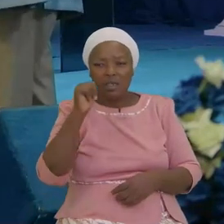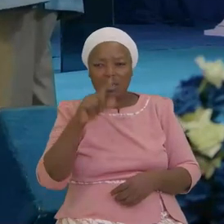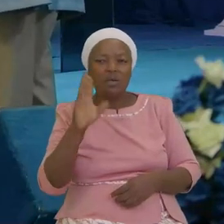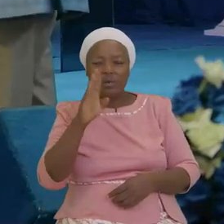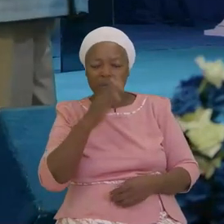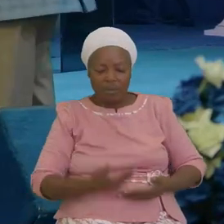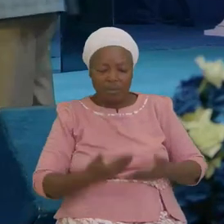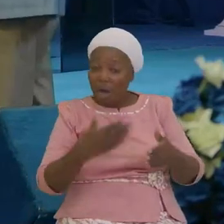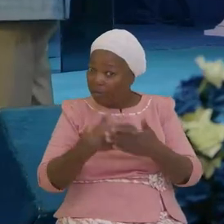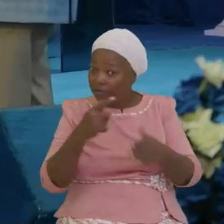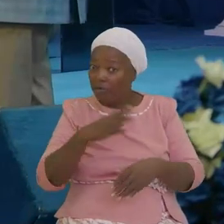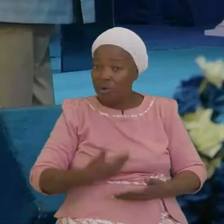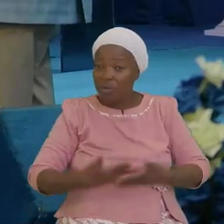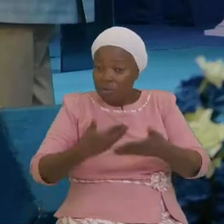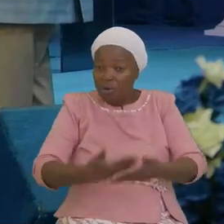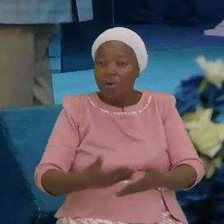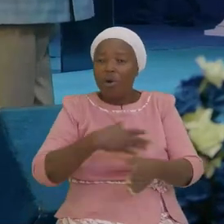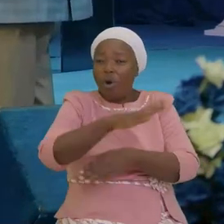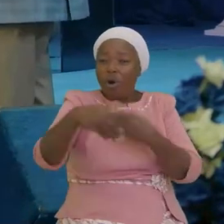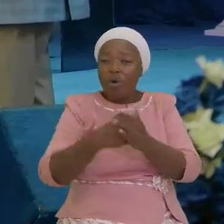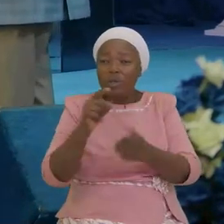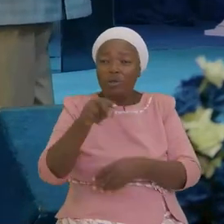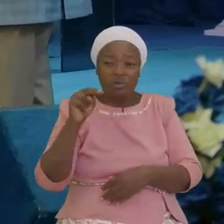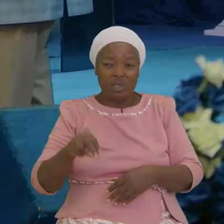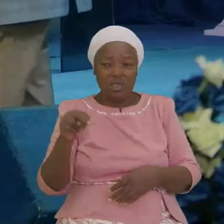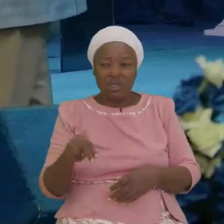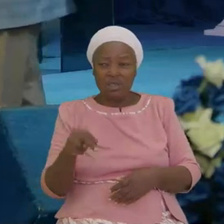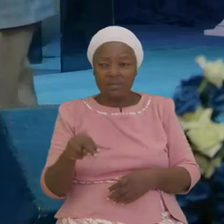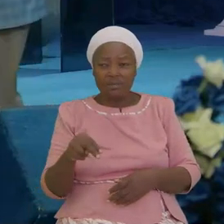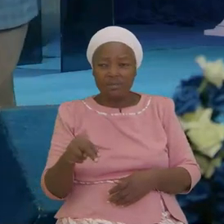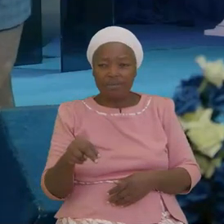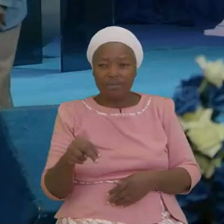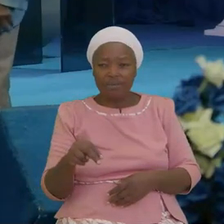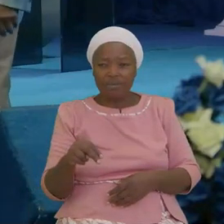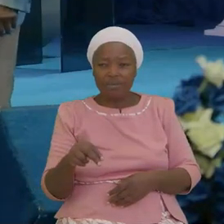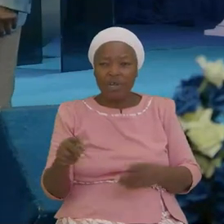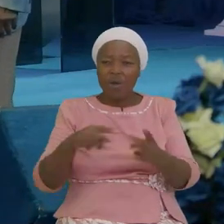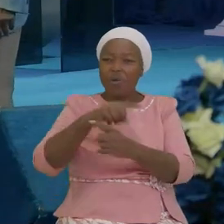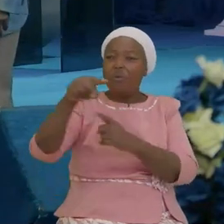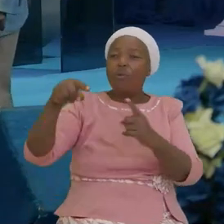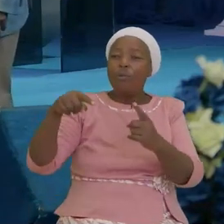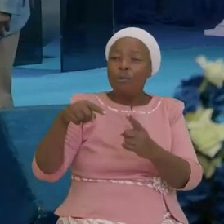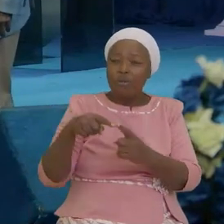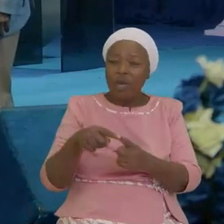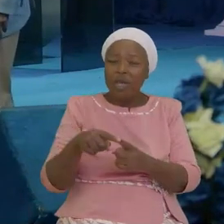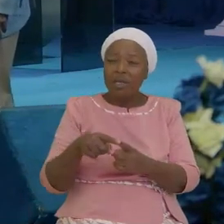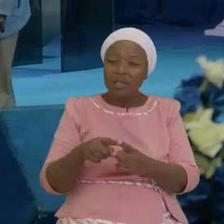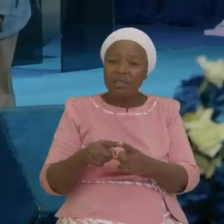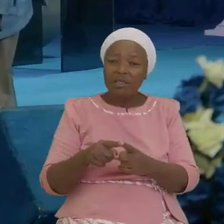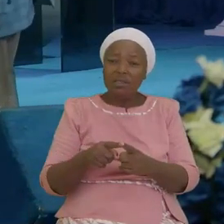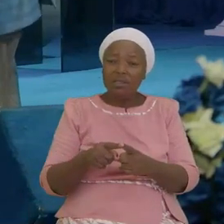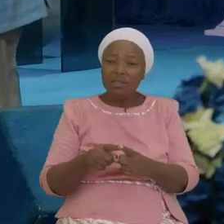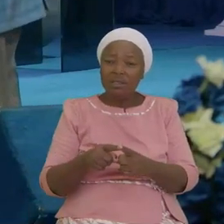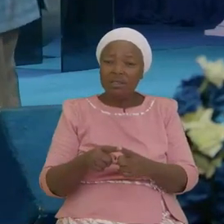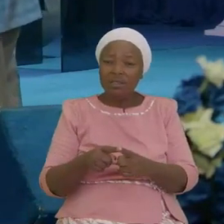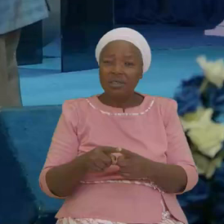Celle-là sera née ici. Avant que vous ne soyez nés, tout ce dont vous aurez besoin,